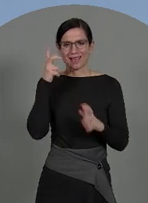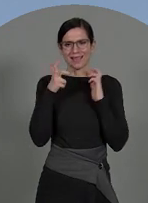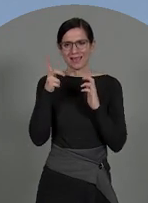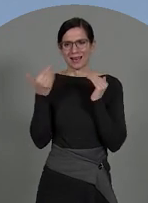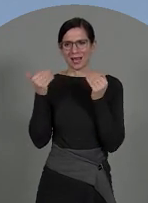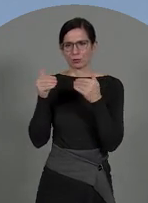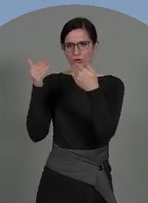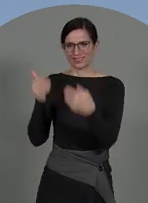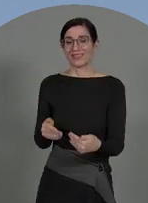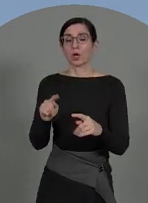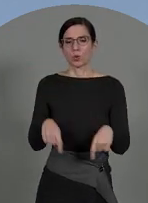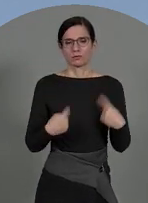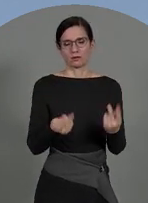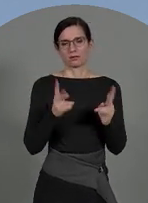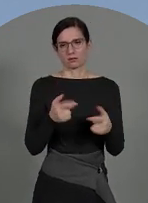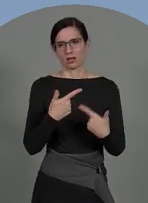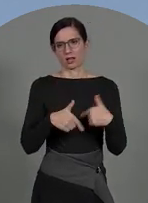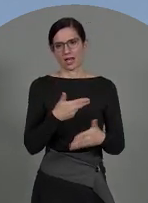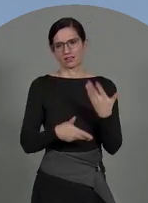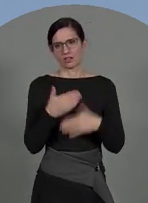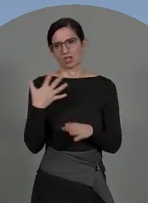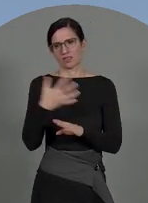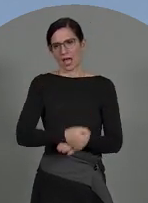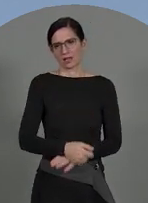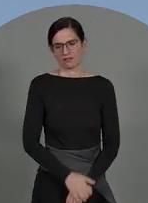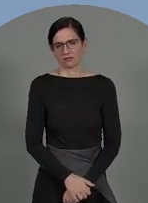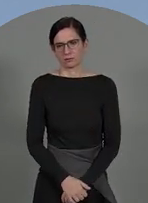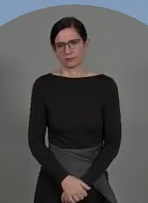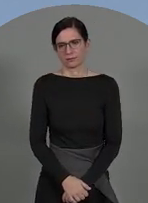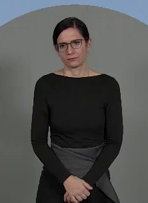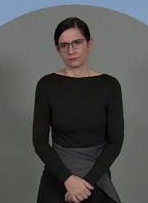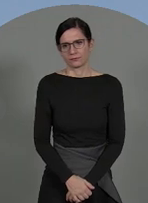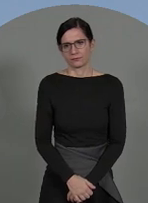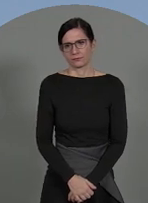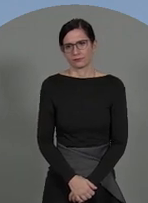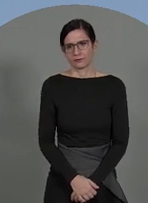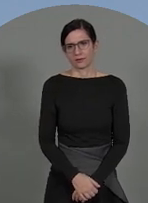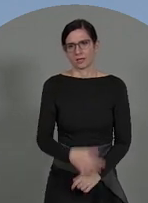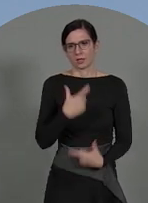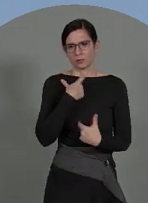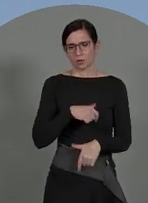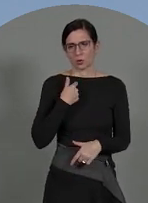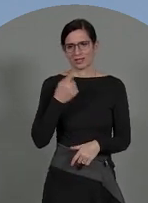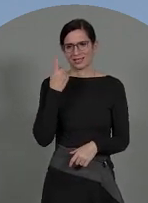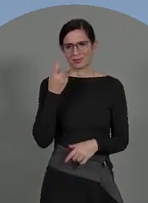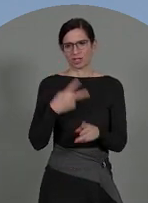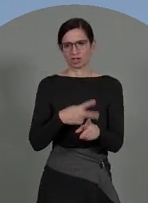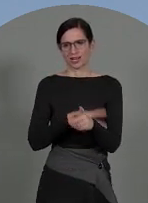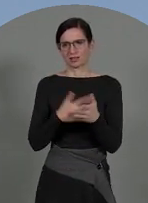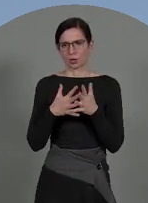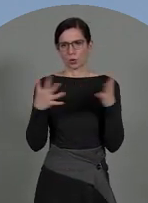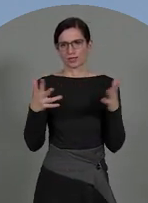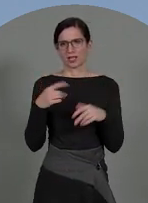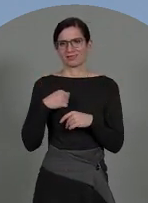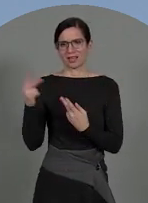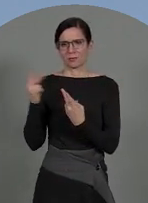einmal als erster Linie her und dann kann man erst in die andere Richtung gehen. Und meine persönliche Meinung ist auch, dass der Staat sich bei großen